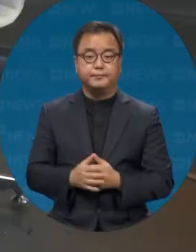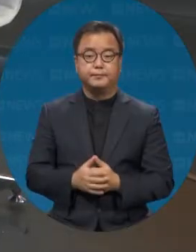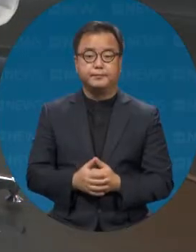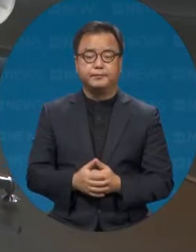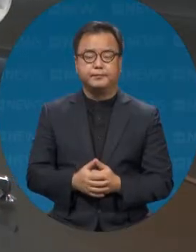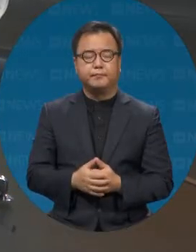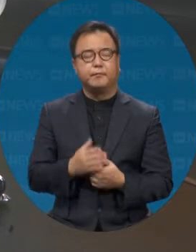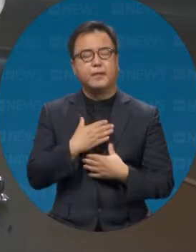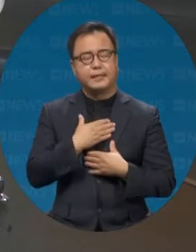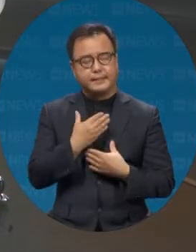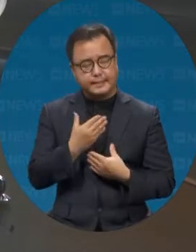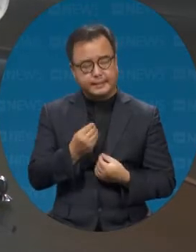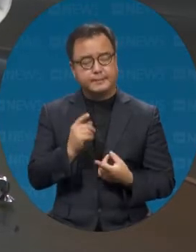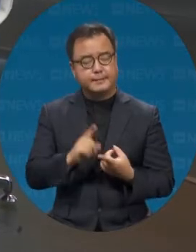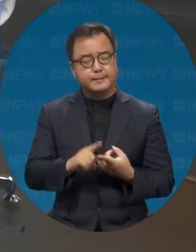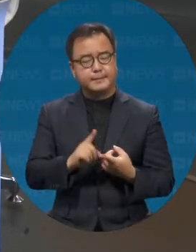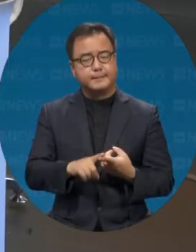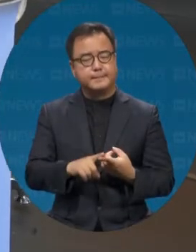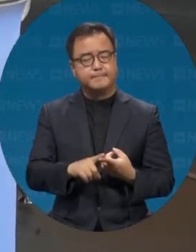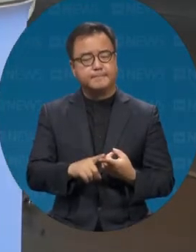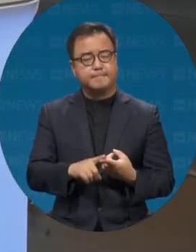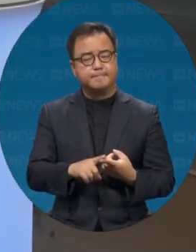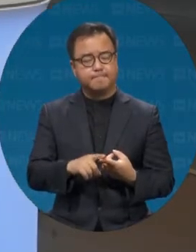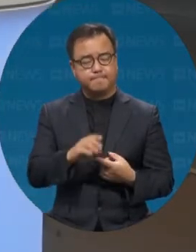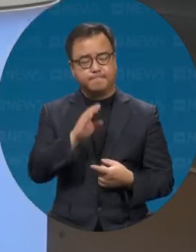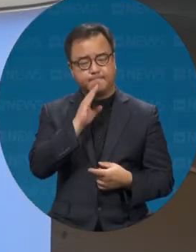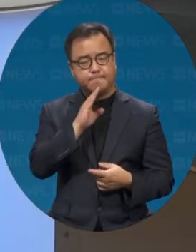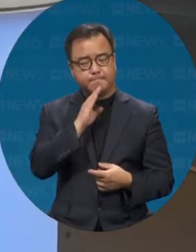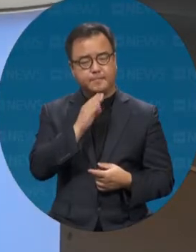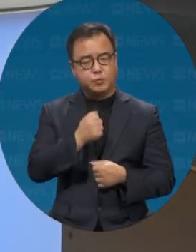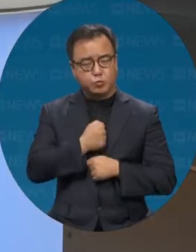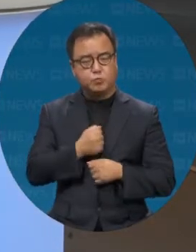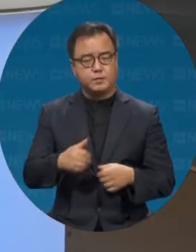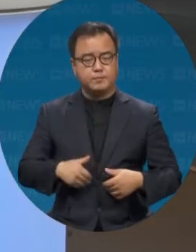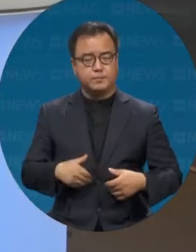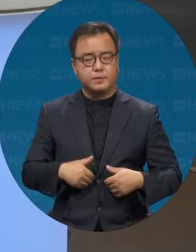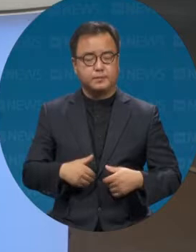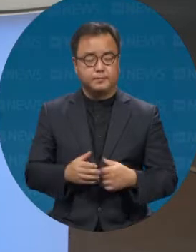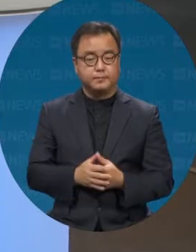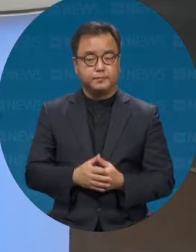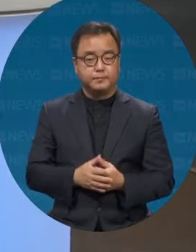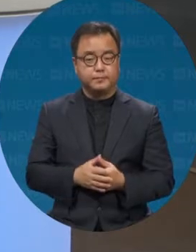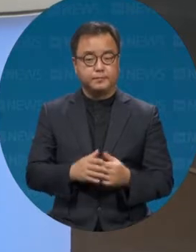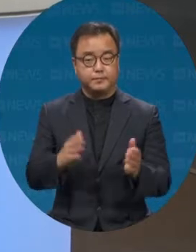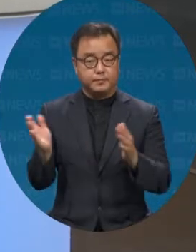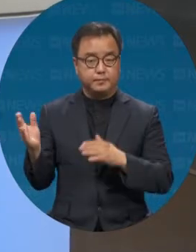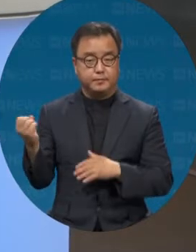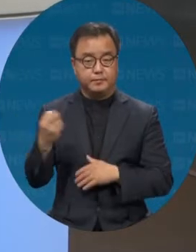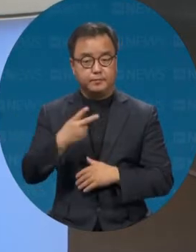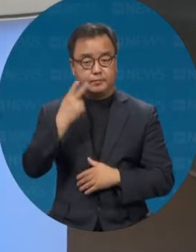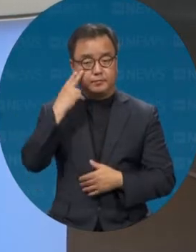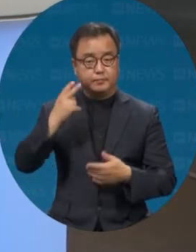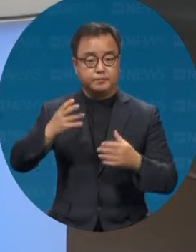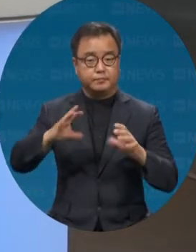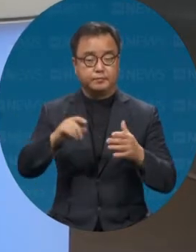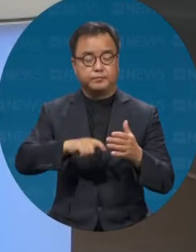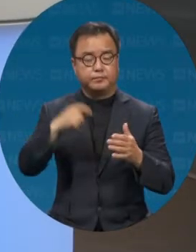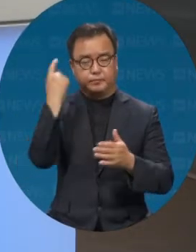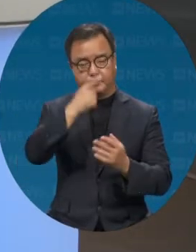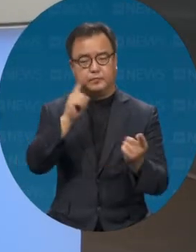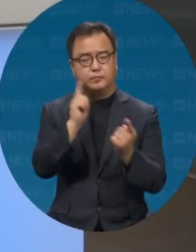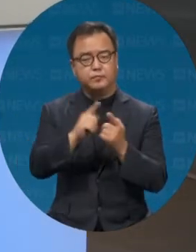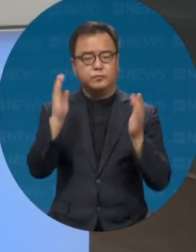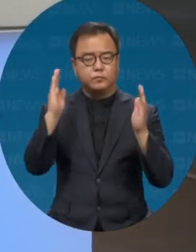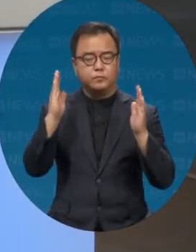하지만 안전성에 대한 우리가 그 끈은 놓지 말아야 될 것 같습니다. 자, 이런가 하면 미국에서 이제 대면 수업을